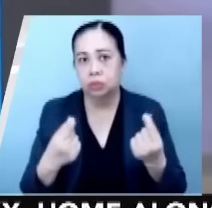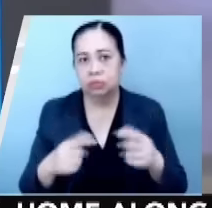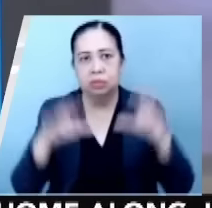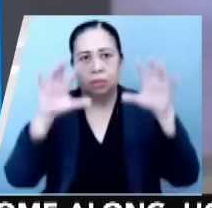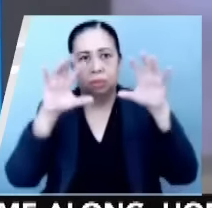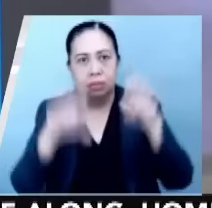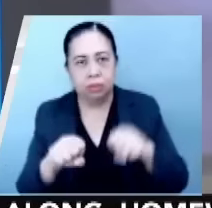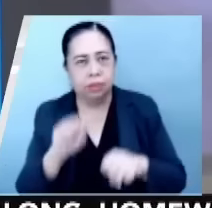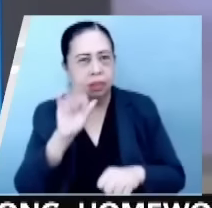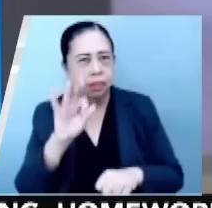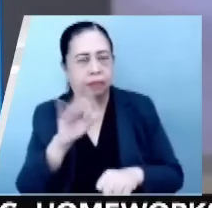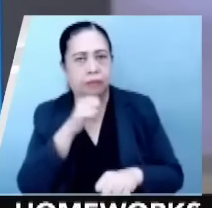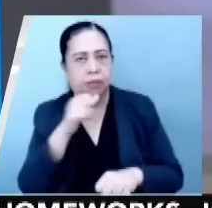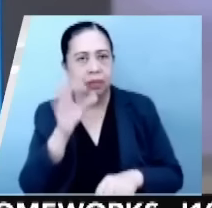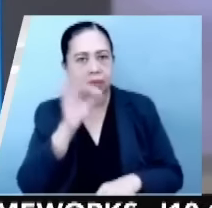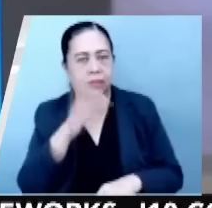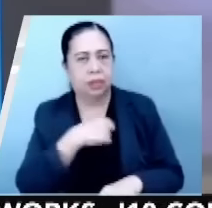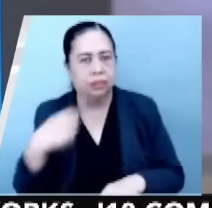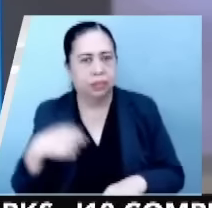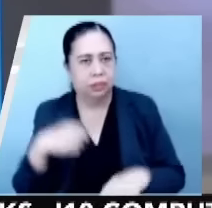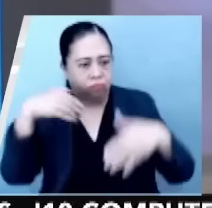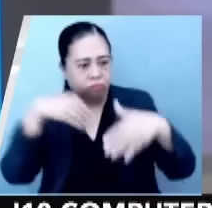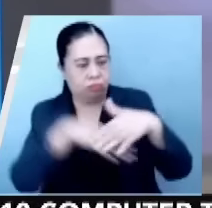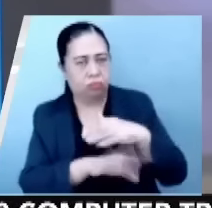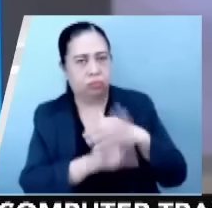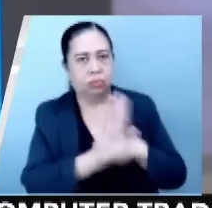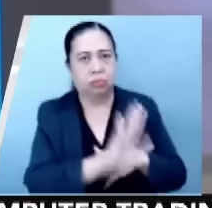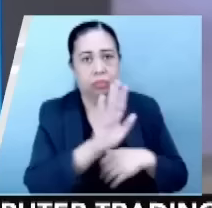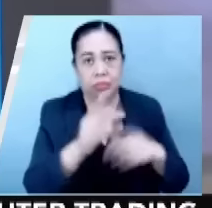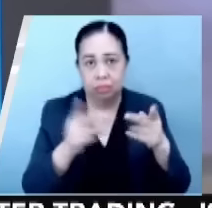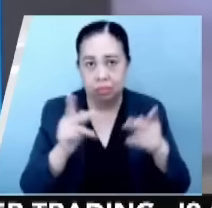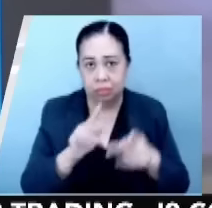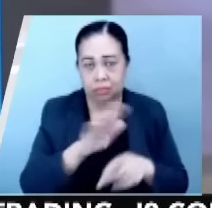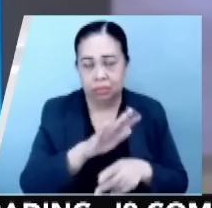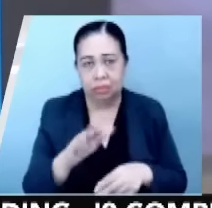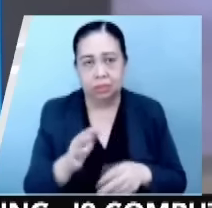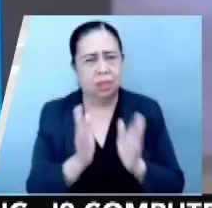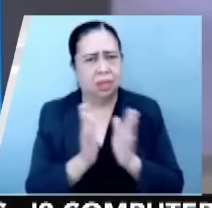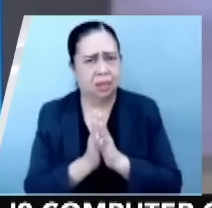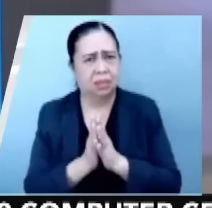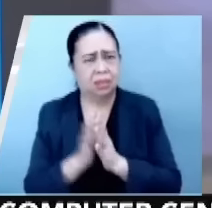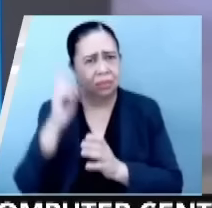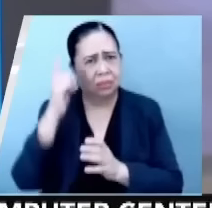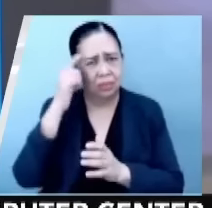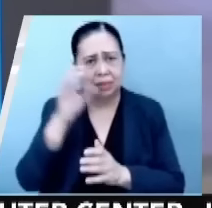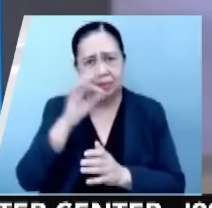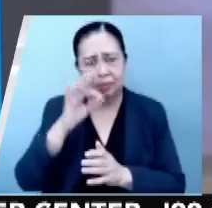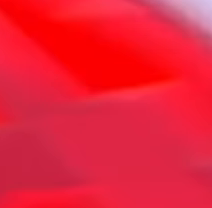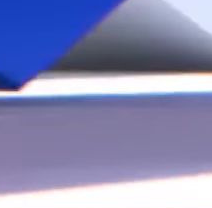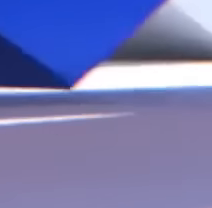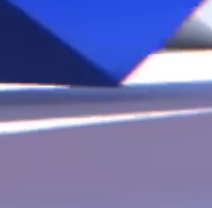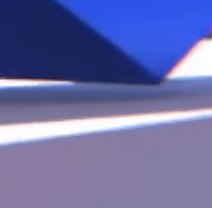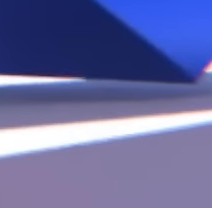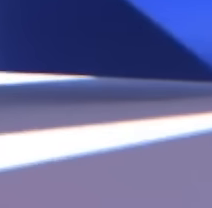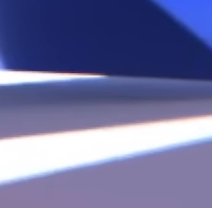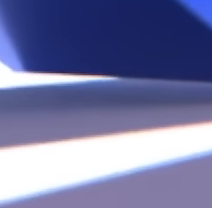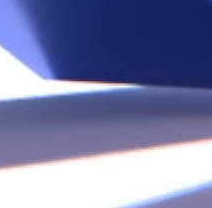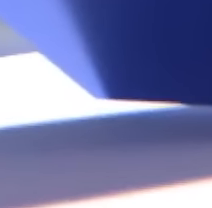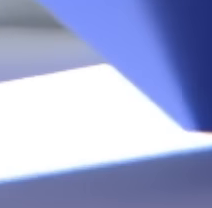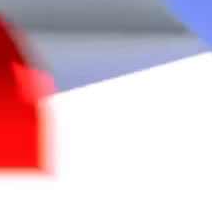hindi Chino sa kanila umanong teritoryo. Ang hiling nila sa gobyerno sa pagtutok ni Joseph Moro.